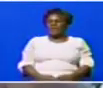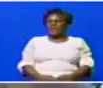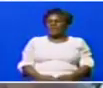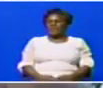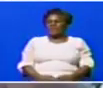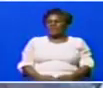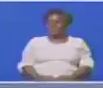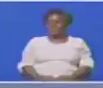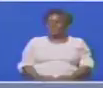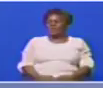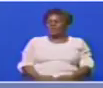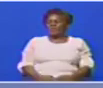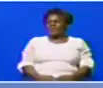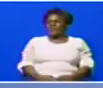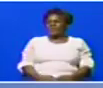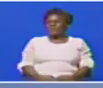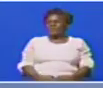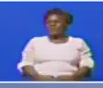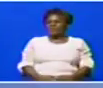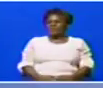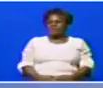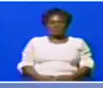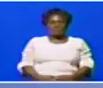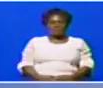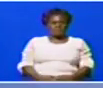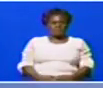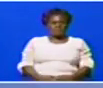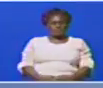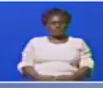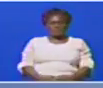Kando na kaunti ya Meru.